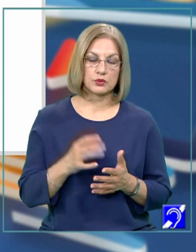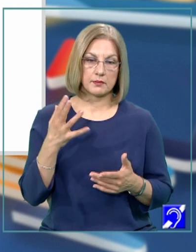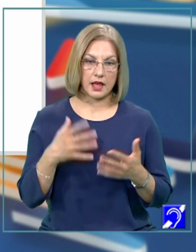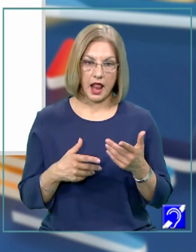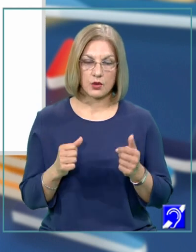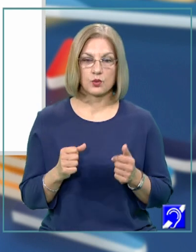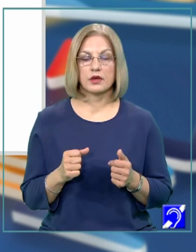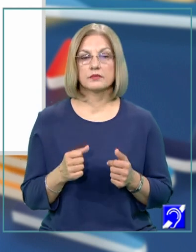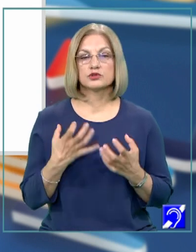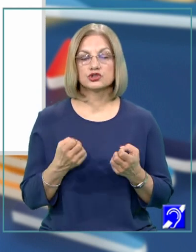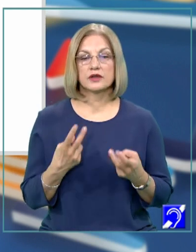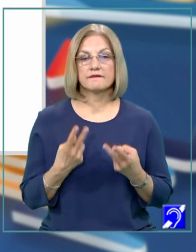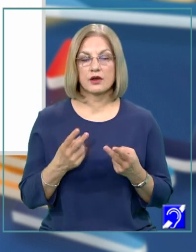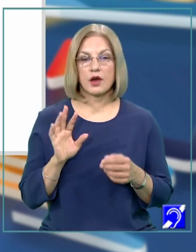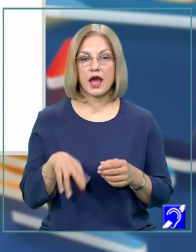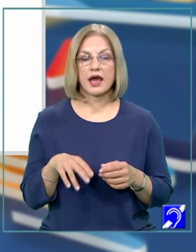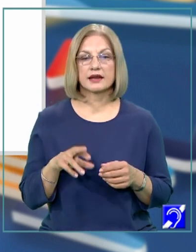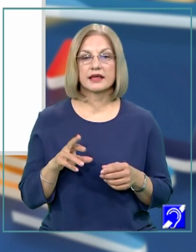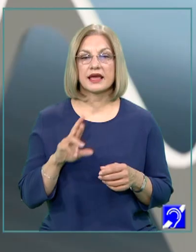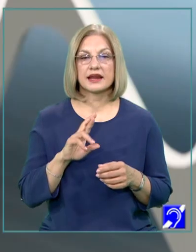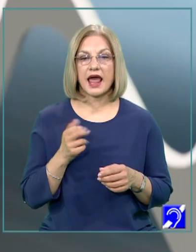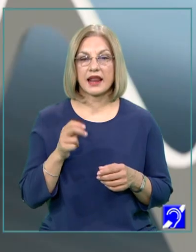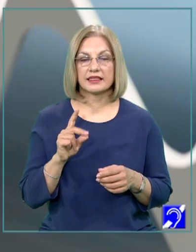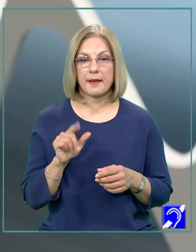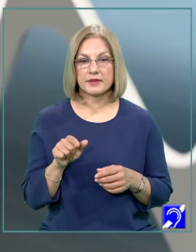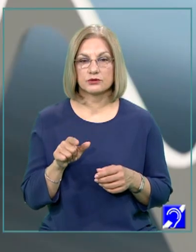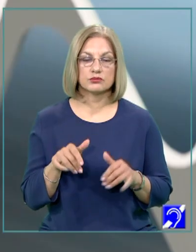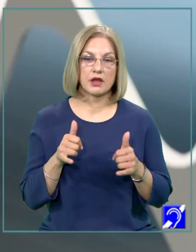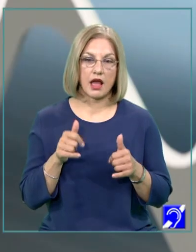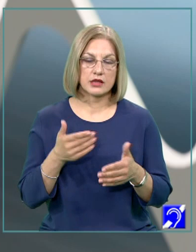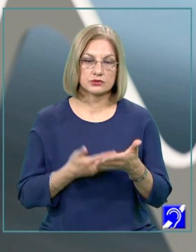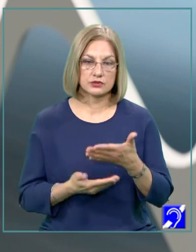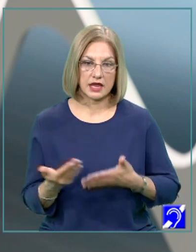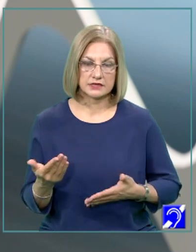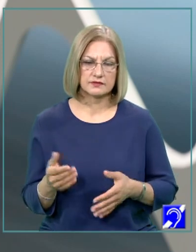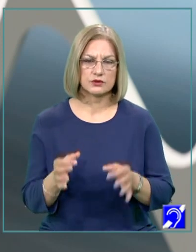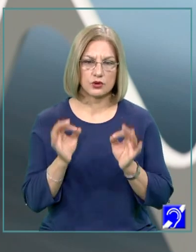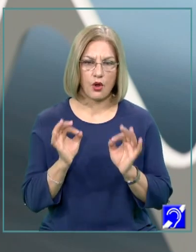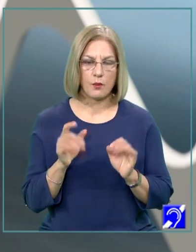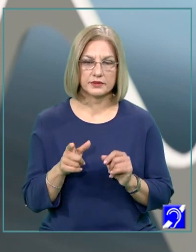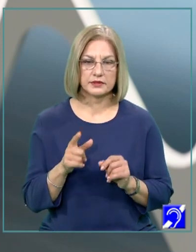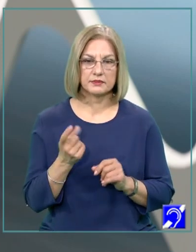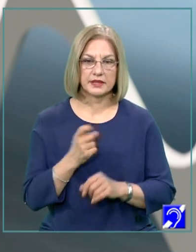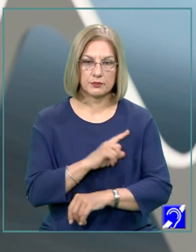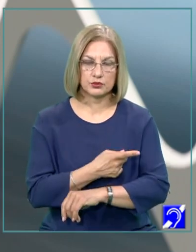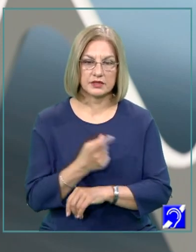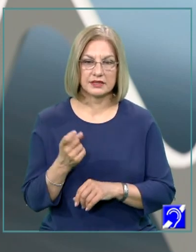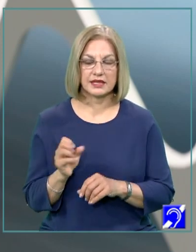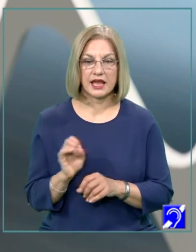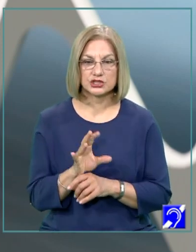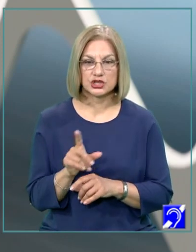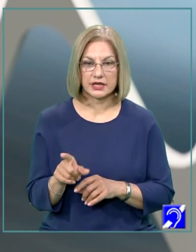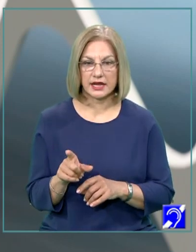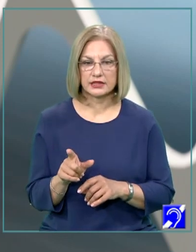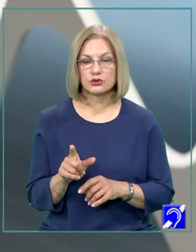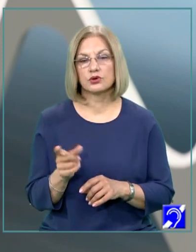Ce valoare are randamentul în cazul transferului optim de putere de la generator